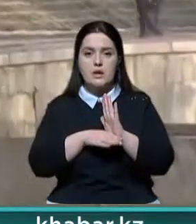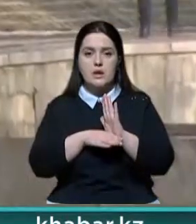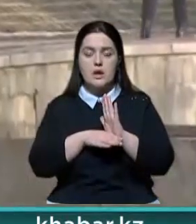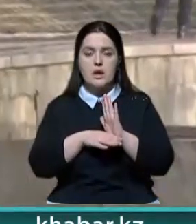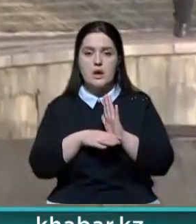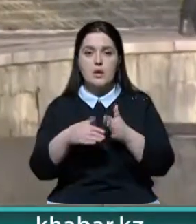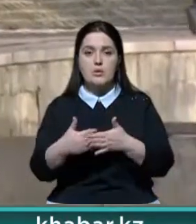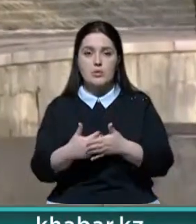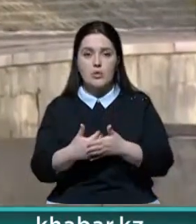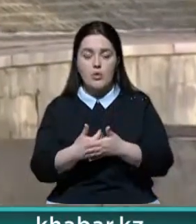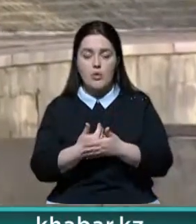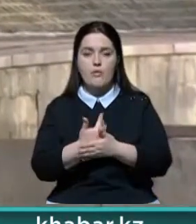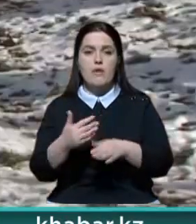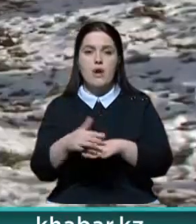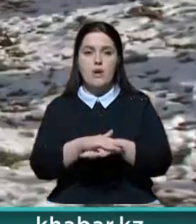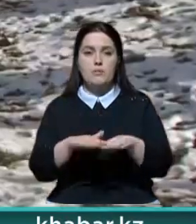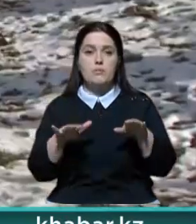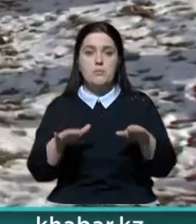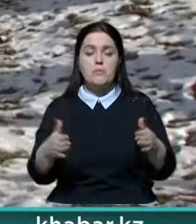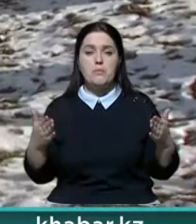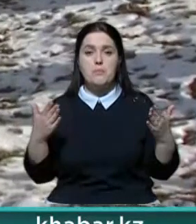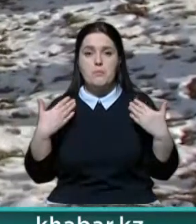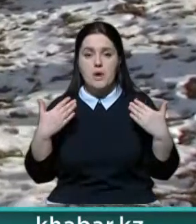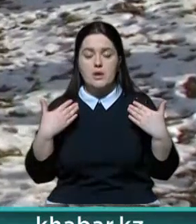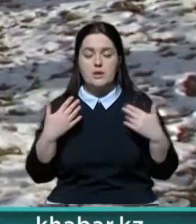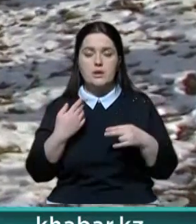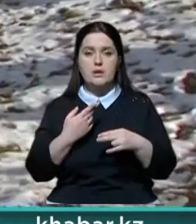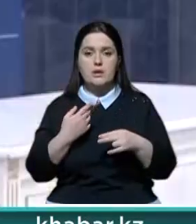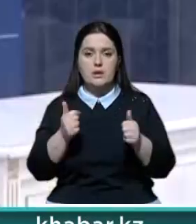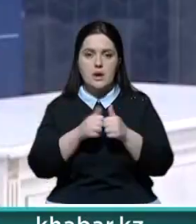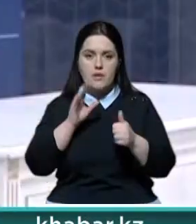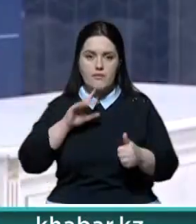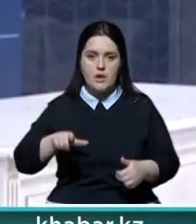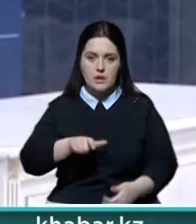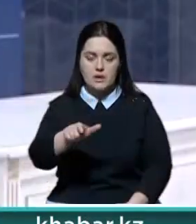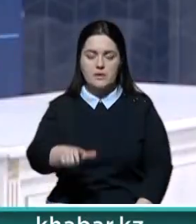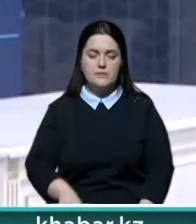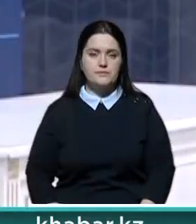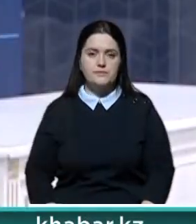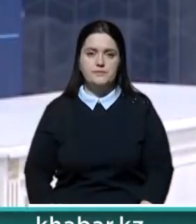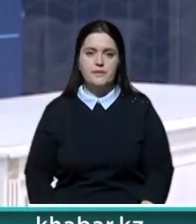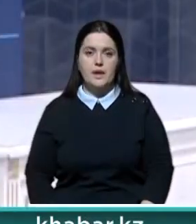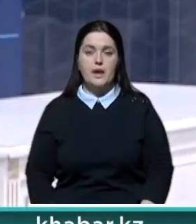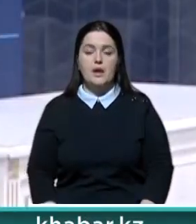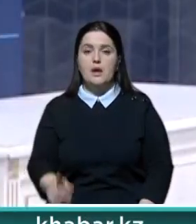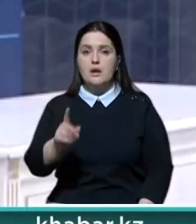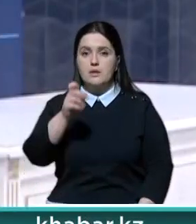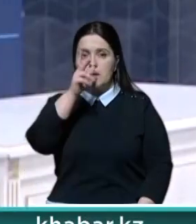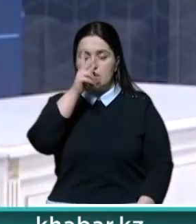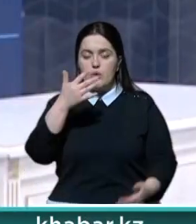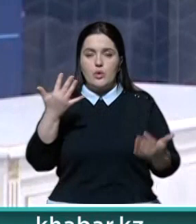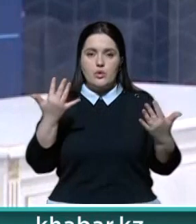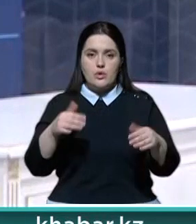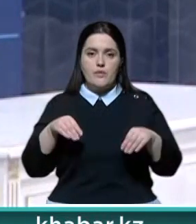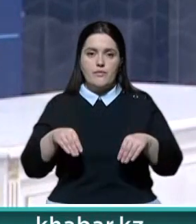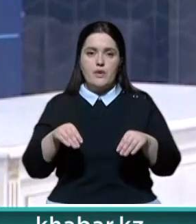созданы новые общественные зоны. Это парки, скверы и набережные. Мы вот за последние 3 года высадили уже